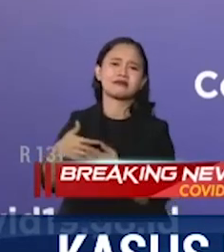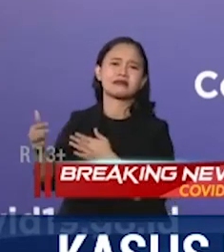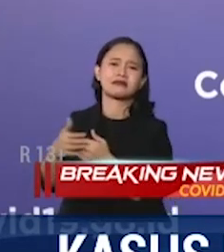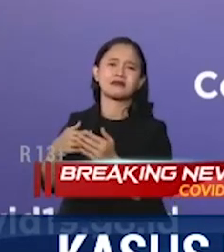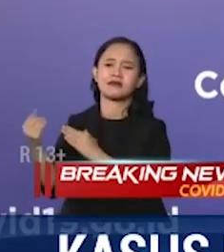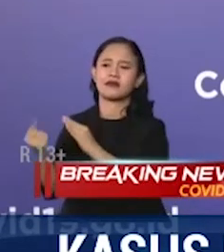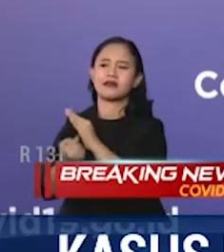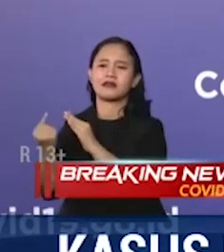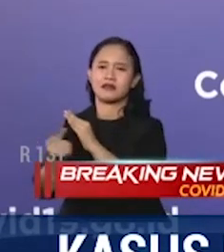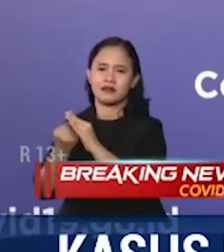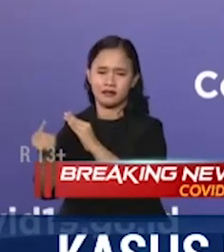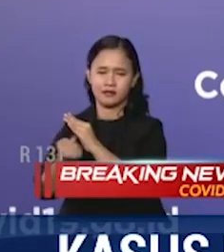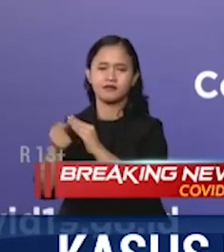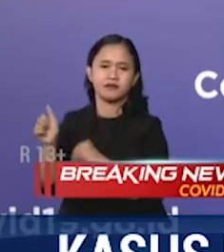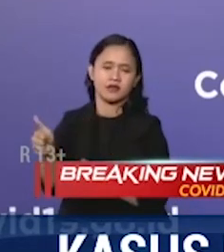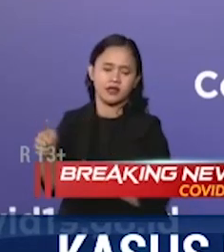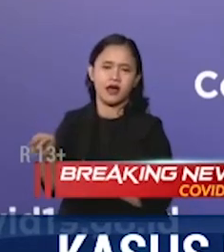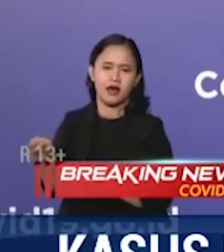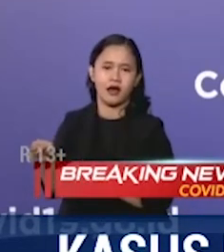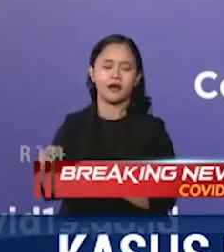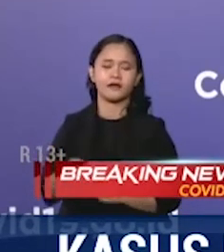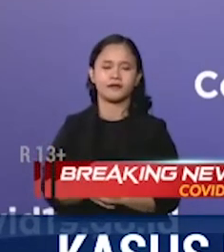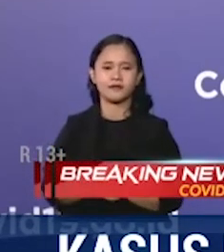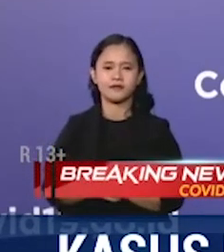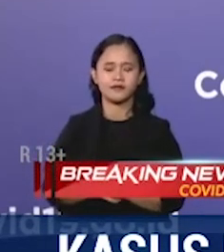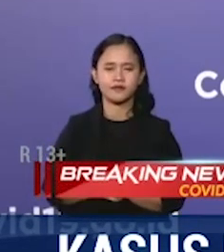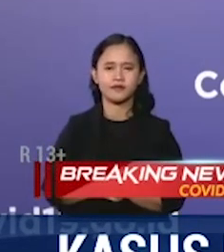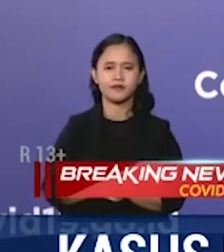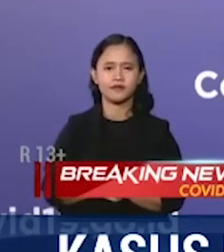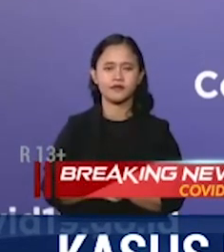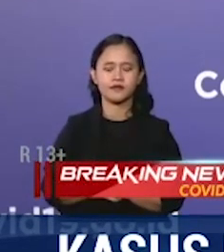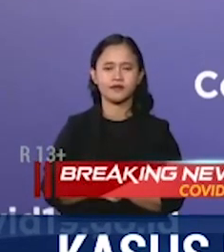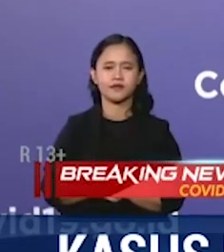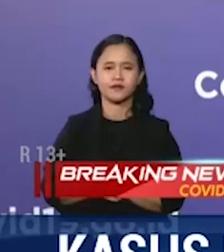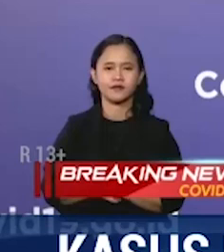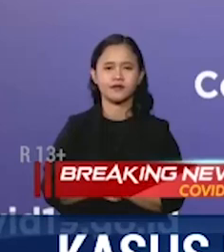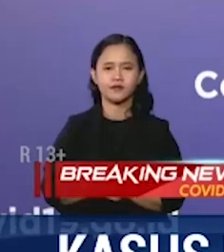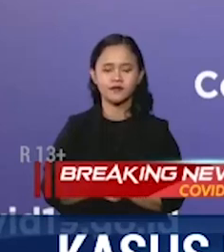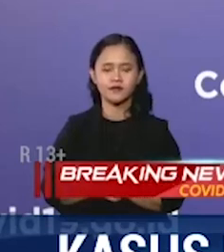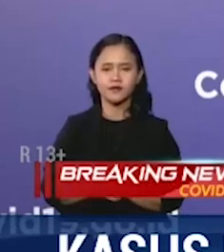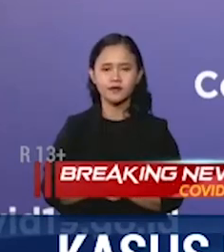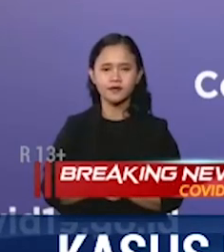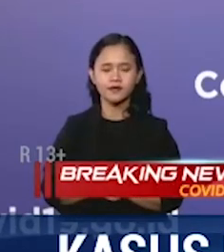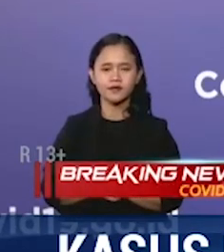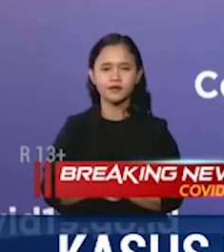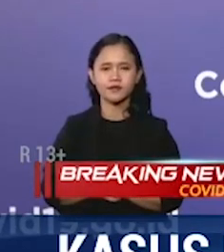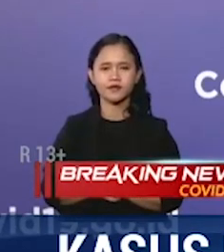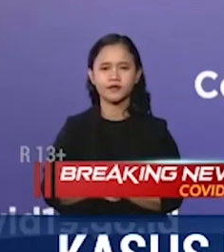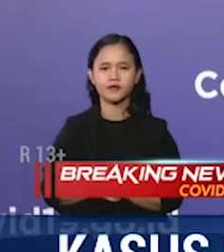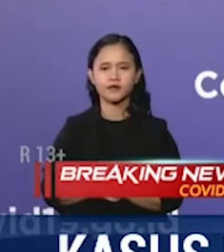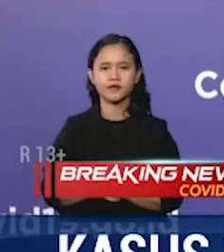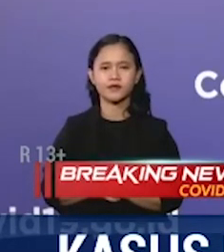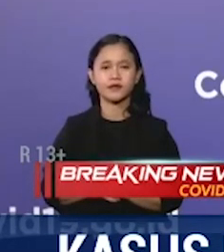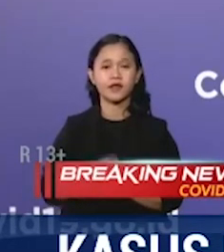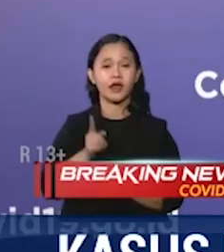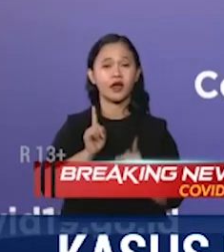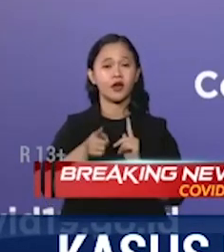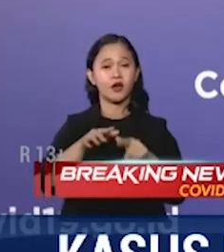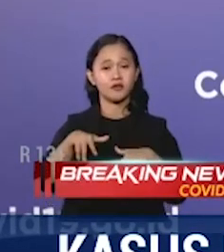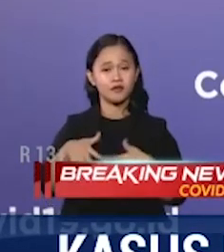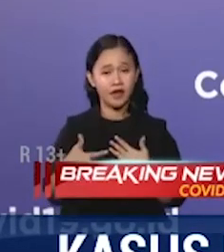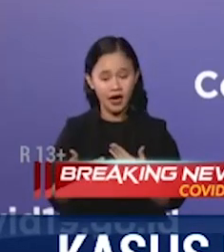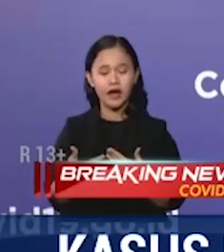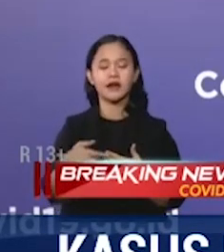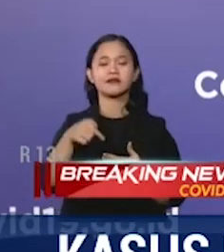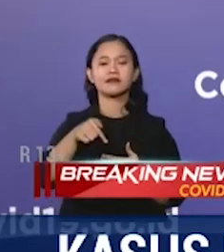melaksanakan isolasi secara mandiri ini yang menjadi penting untuk kita perhatikan bahwa penambahan